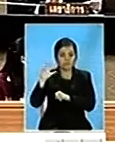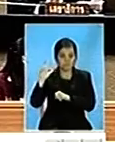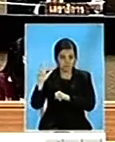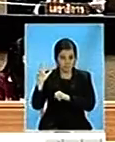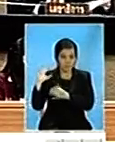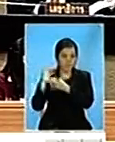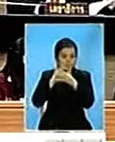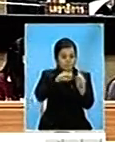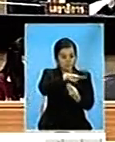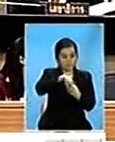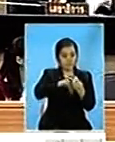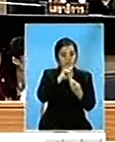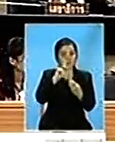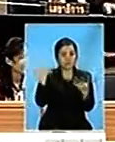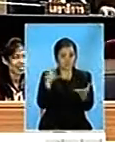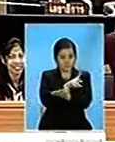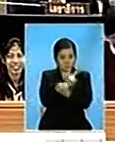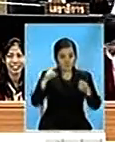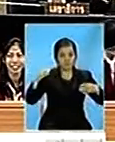กิจและสังคมแห่งชาติครับ